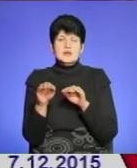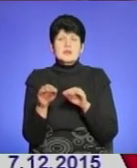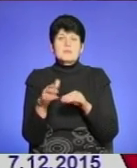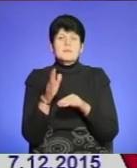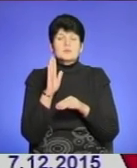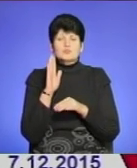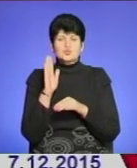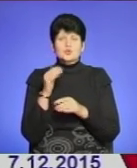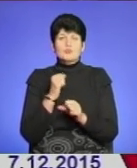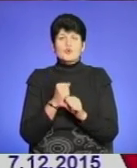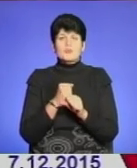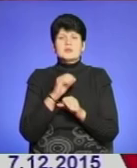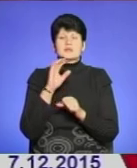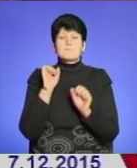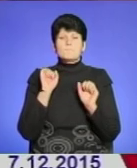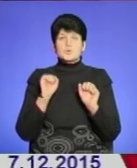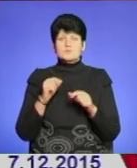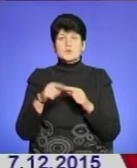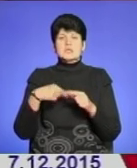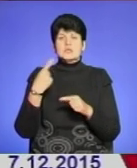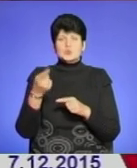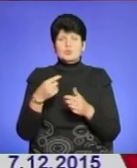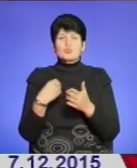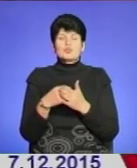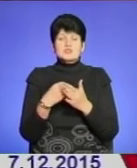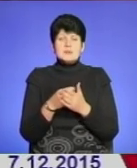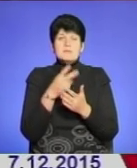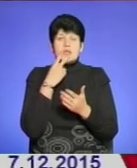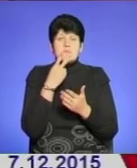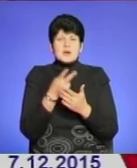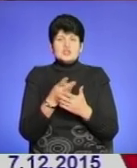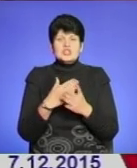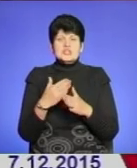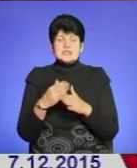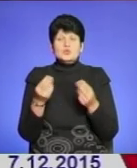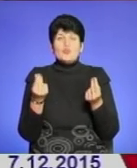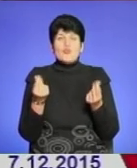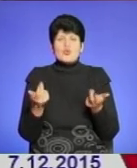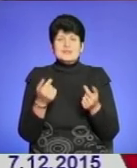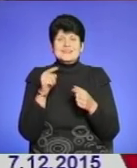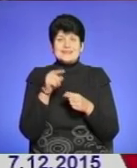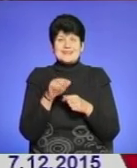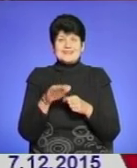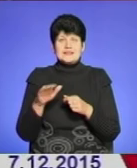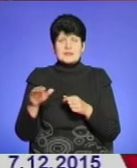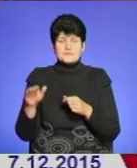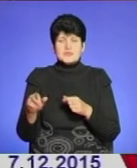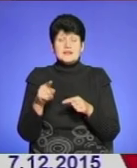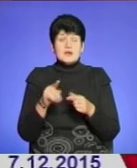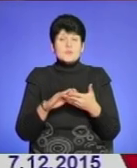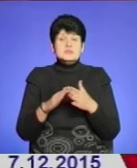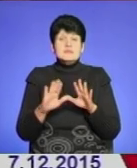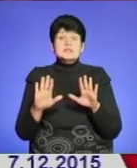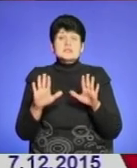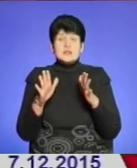ми будемо робити можливе, щоб в наступному бюджеті передбачити певну частину коштів для таких дітей. Тому що так обставини